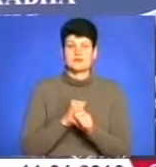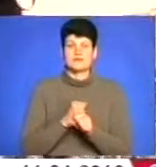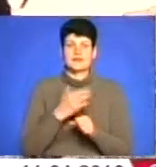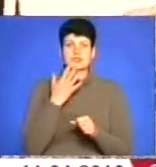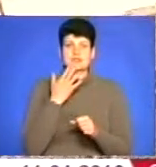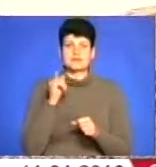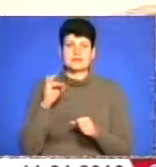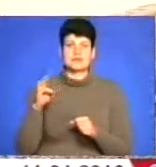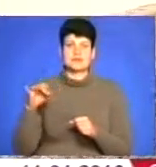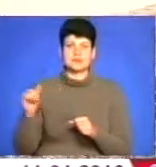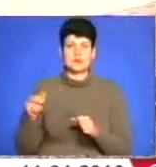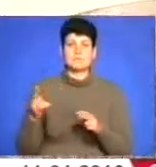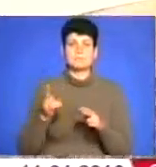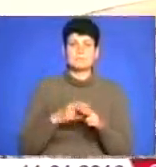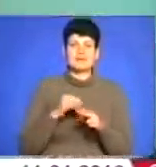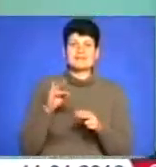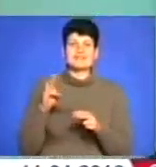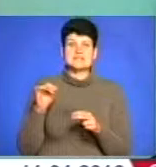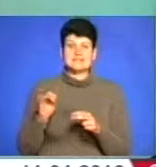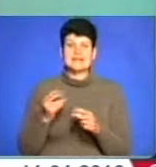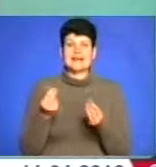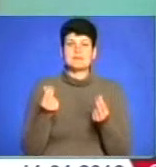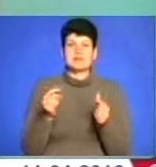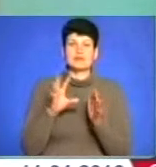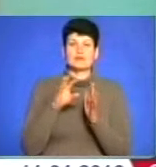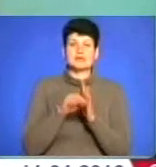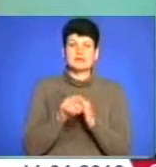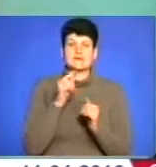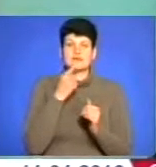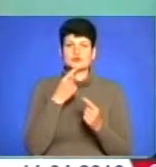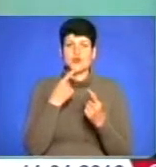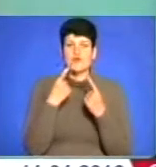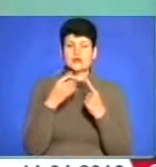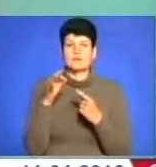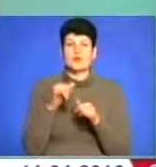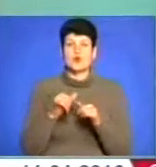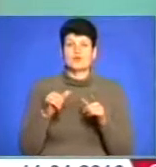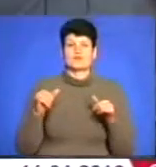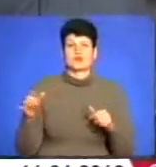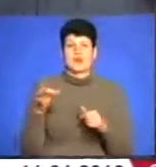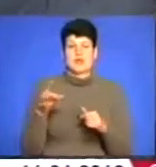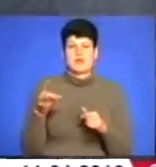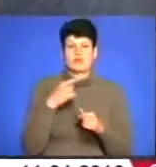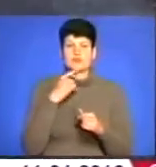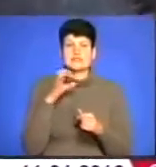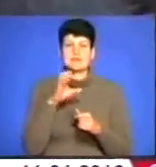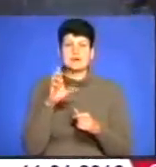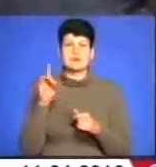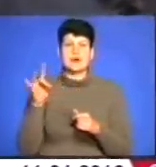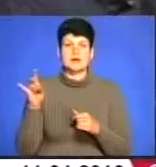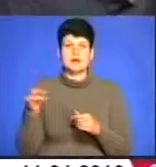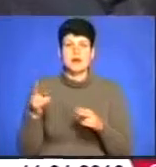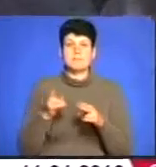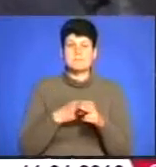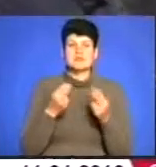інвестор. Без інвестицій та капіталовкладень важко говорити про розвиток регіону, каже Степан Барна, а без грошей